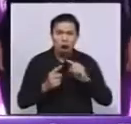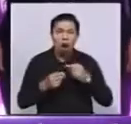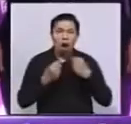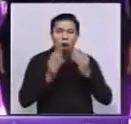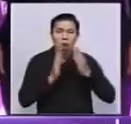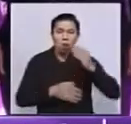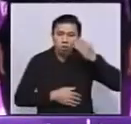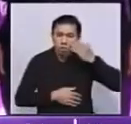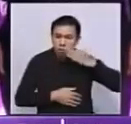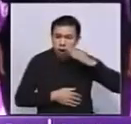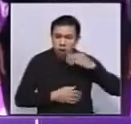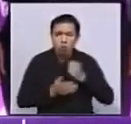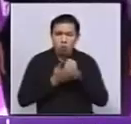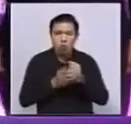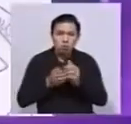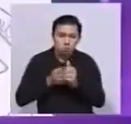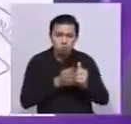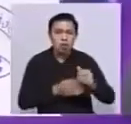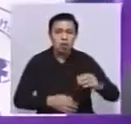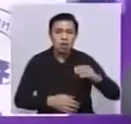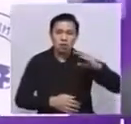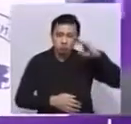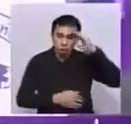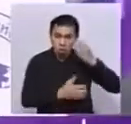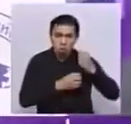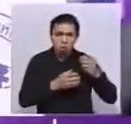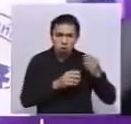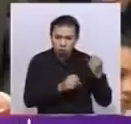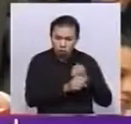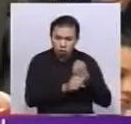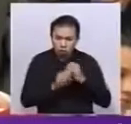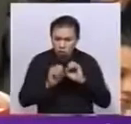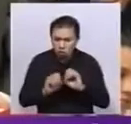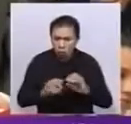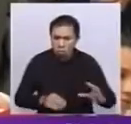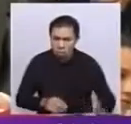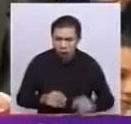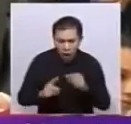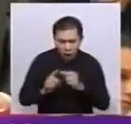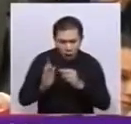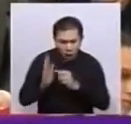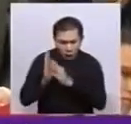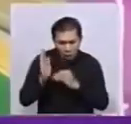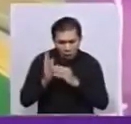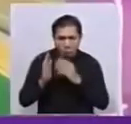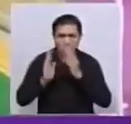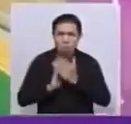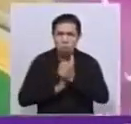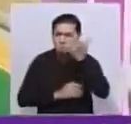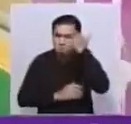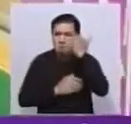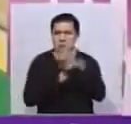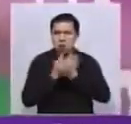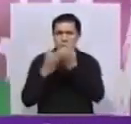อดซึ่งกองทัพบกจะให้การสนับสนุนด้านกำลังพลชุดครูฝึกต้นแบบที่ผ่านการฝึกอบรมจากผู้เชี่ยวชาญจากต่